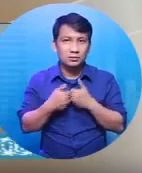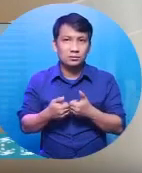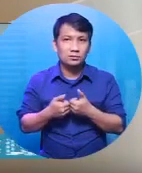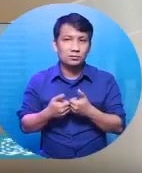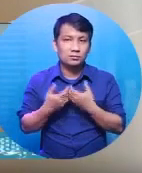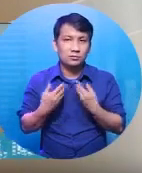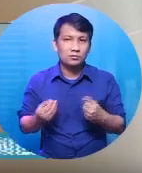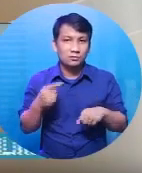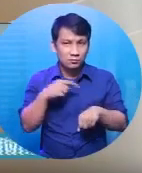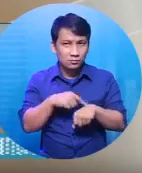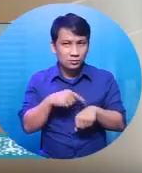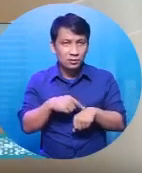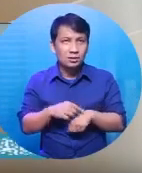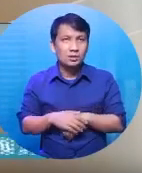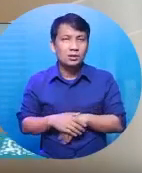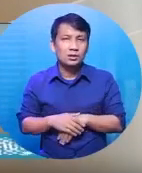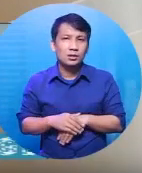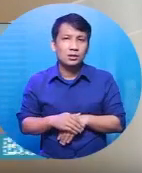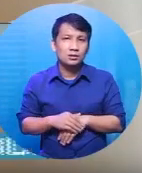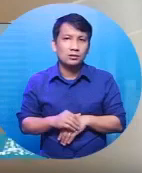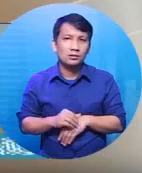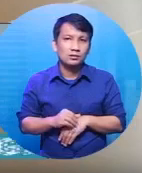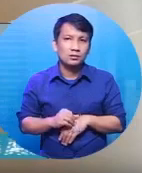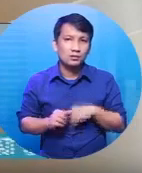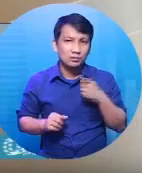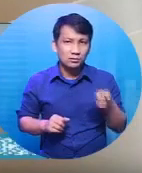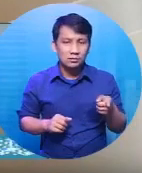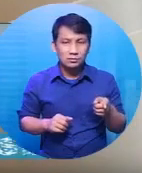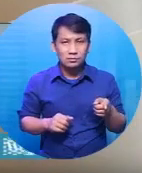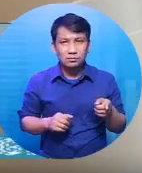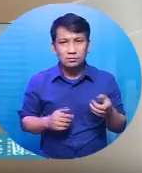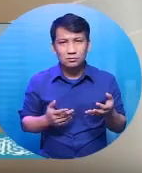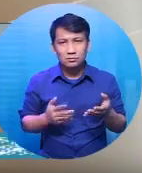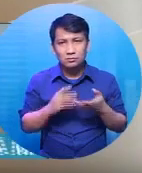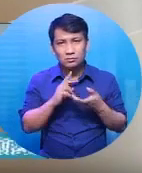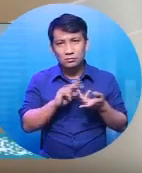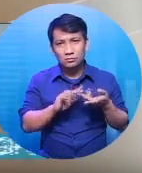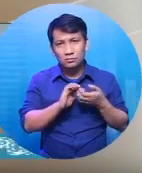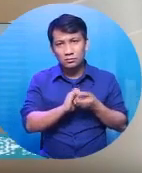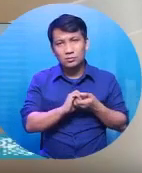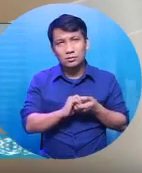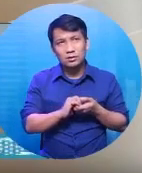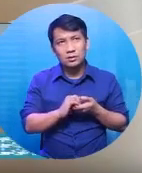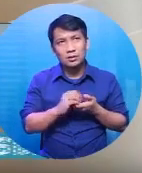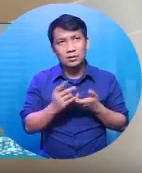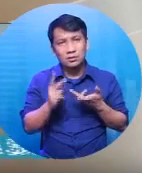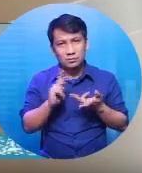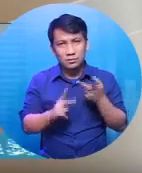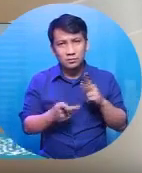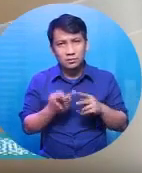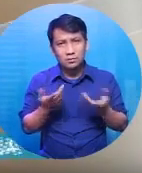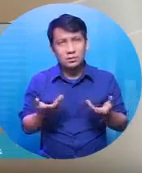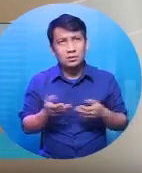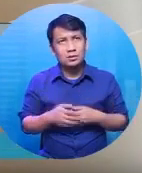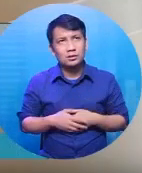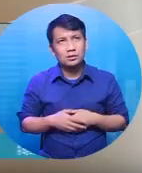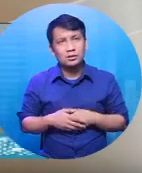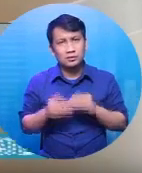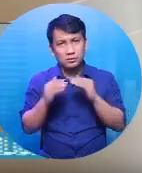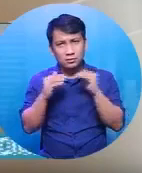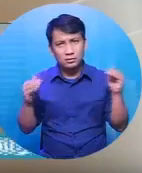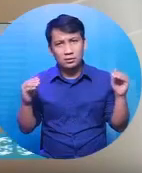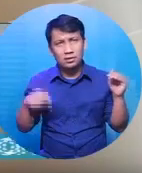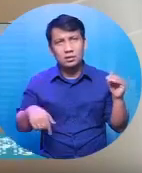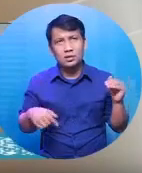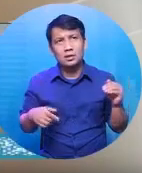kami ng time. Okay. Pero hindi ko po talaga pinagtrabaho yung partner ko. Pero na, ma'am, sorry ha, para maging patas naman